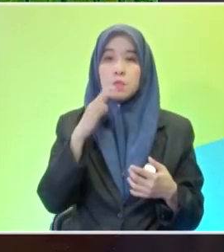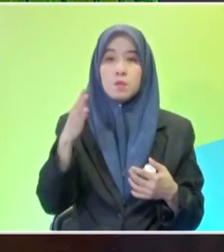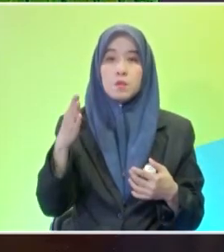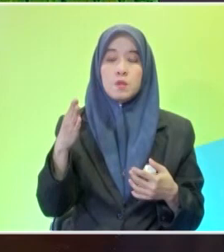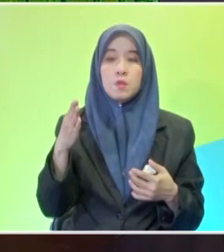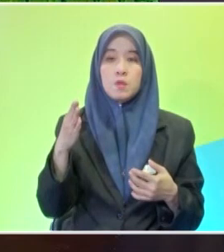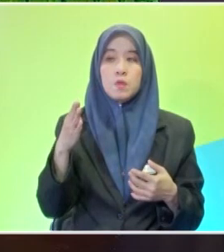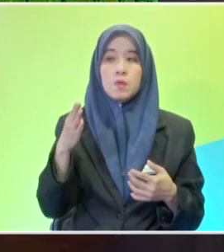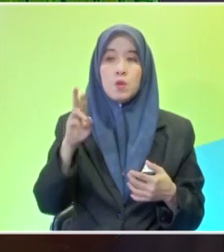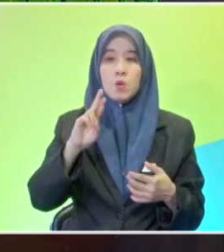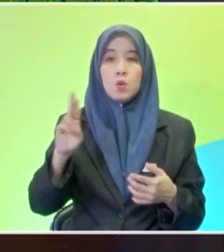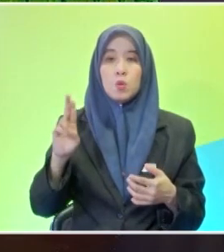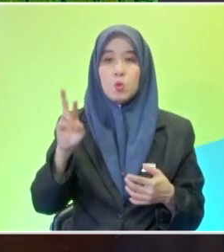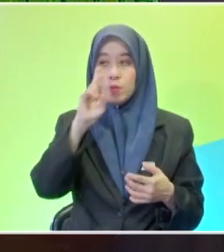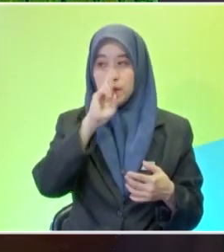ungu